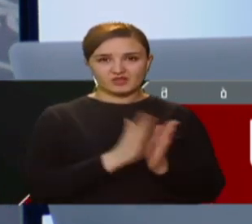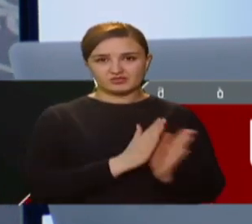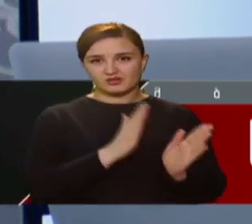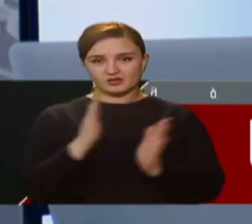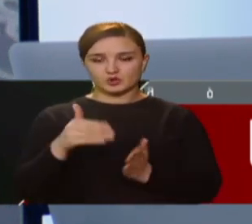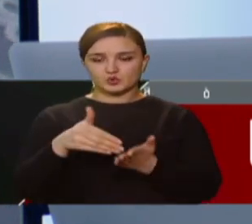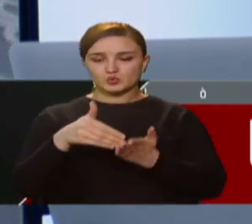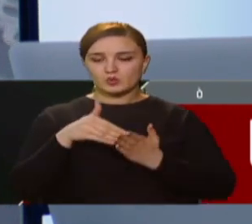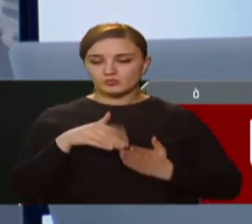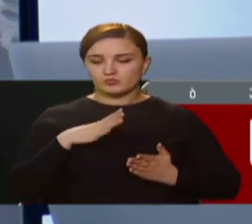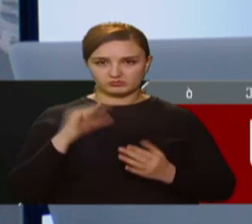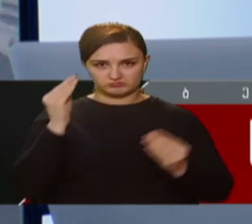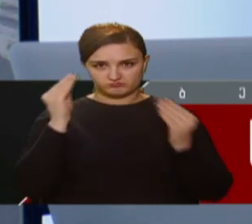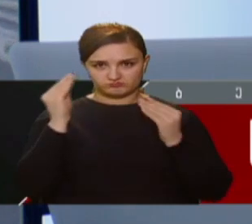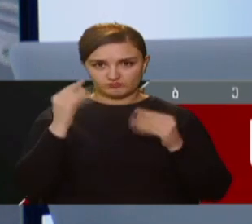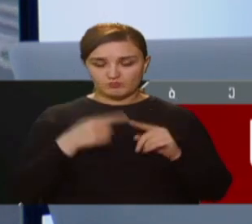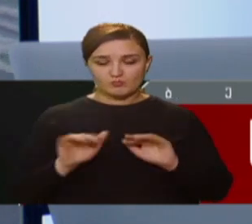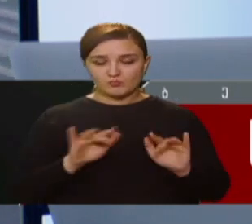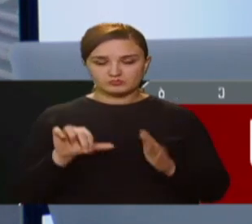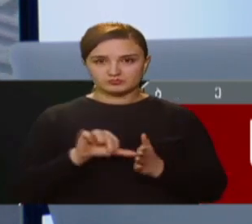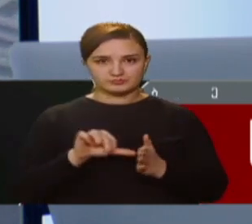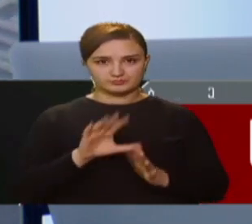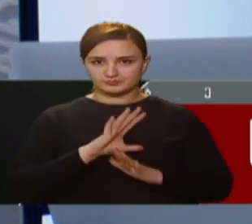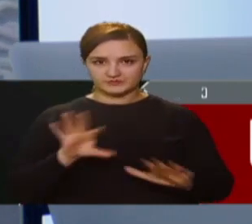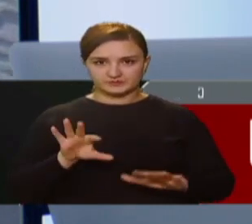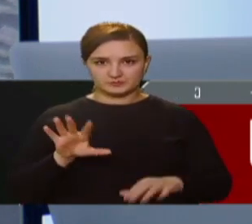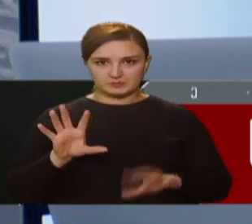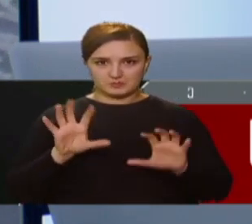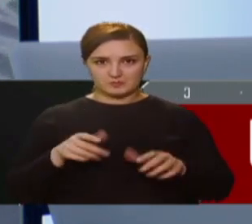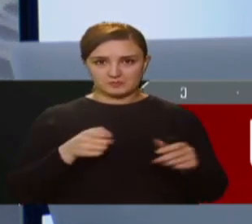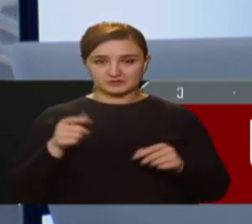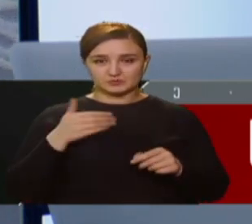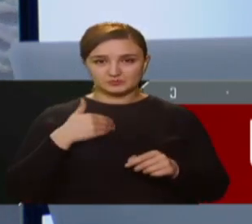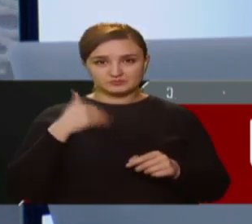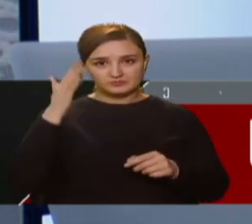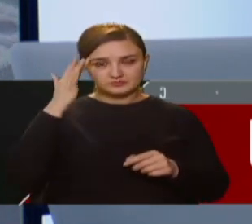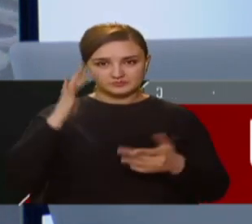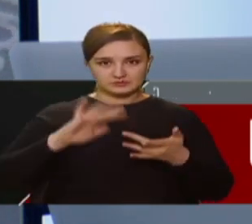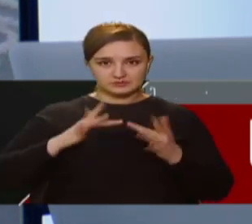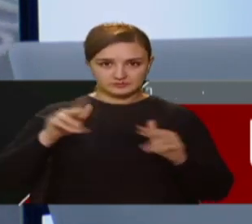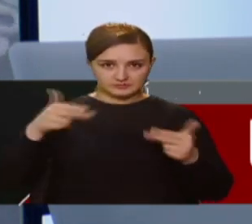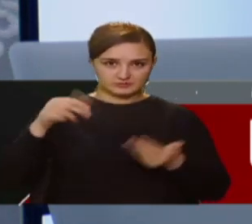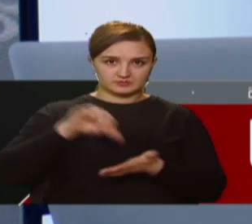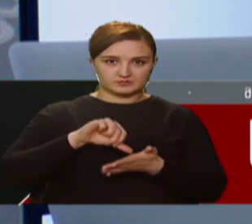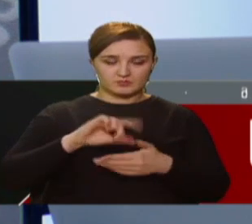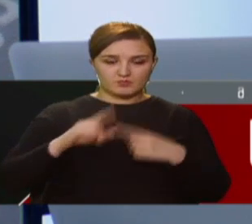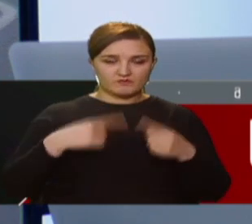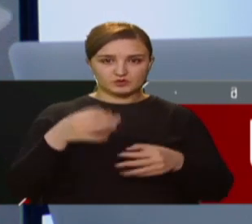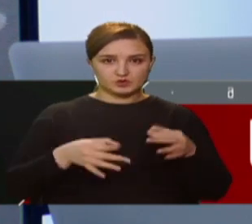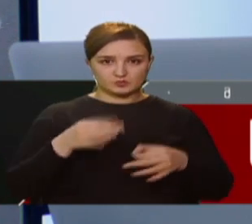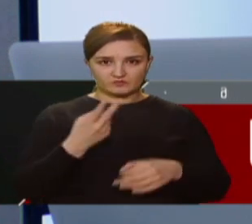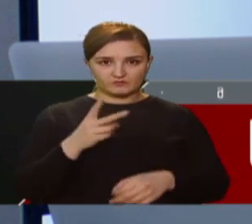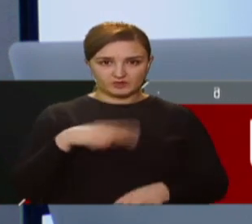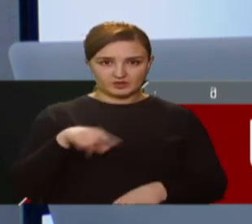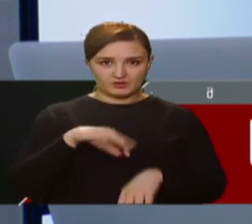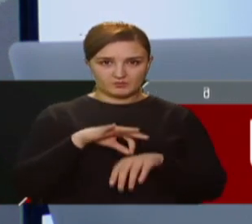bazaim, șchela dan, însă bismi uchadavat procesi monetele obarmi uria ex-prezident, romalist distanțiu chartua sitxovda. Mondevno schtoma odsta or dekembers